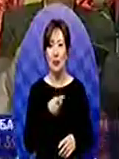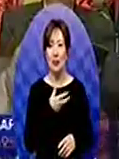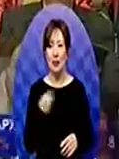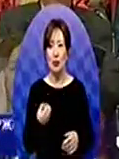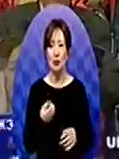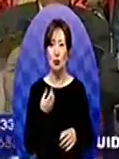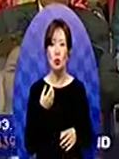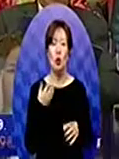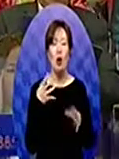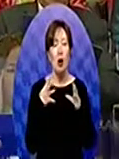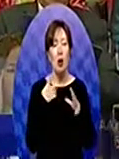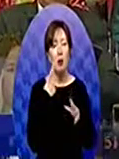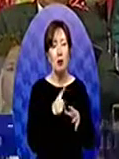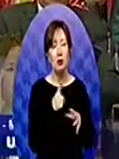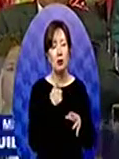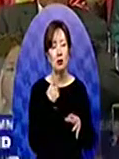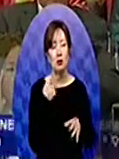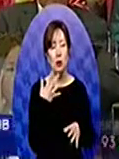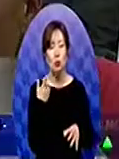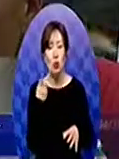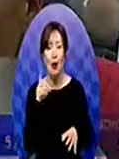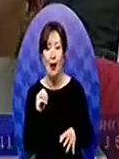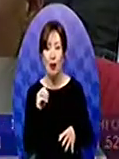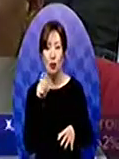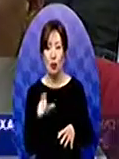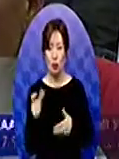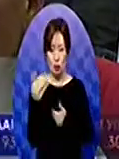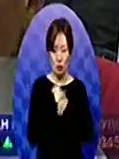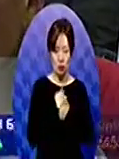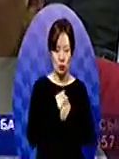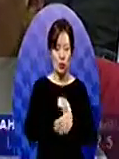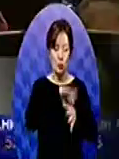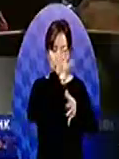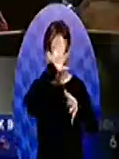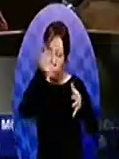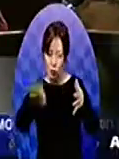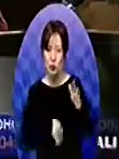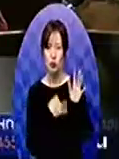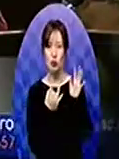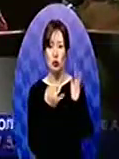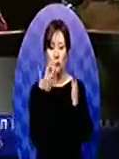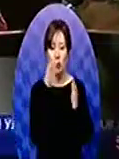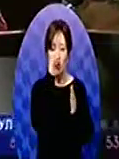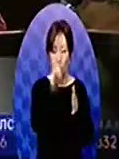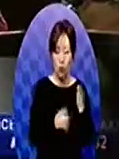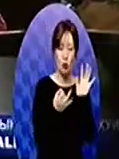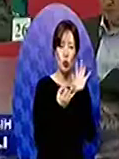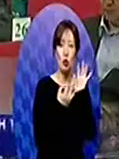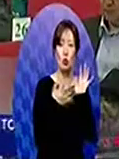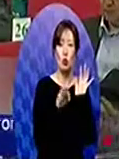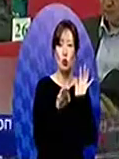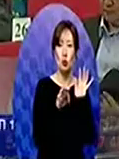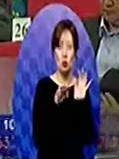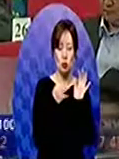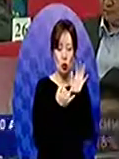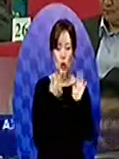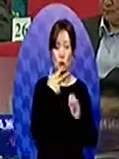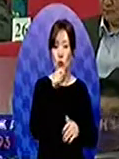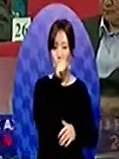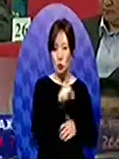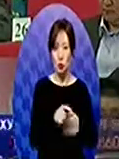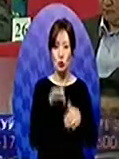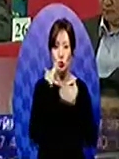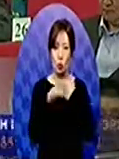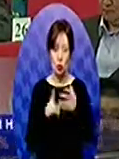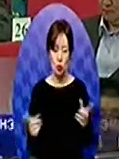сонгогч оролцсон байна. Тэдний 50% нь буюу 730-ад сонгогч энэ удаагийн 2 дахь зөвлөлдөх уулзалт санал